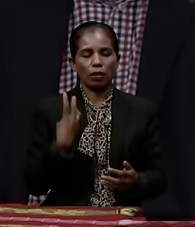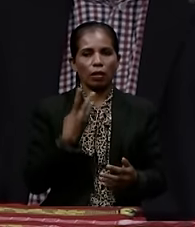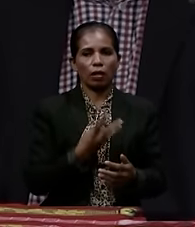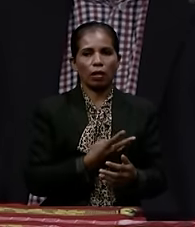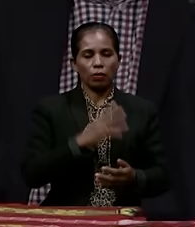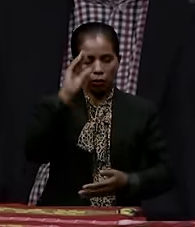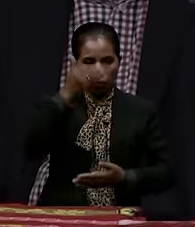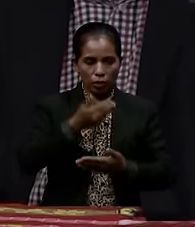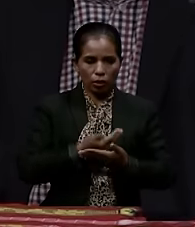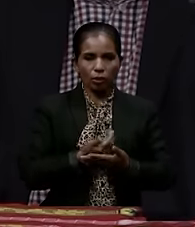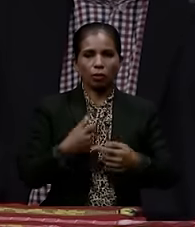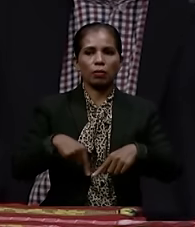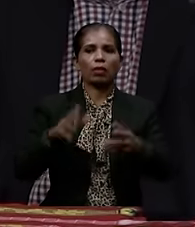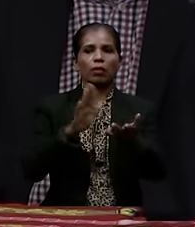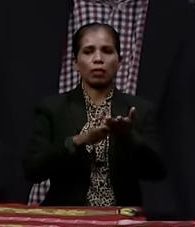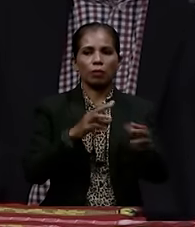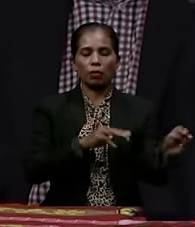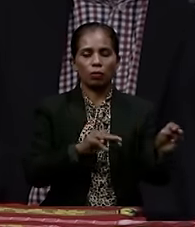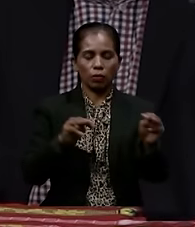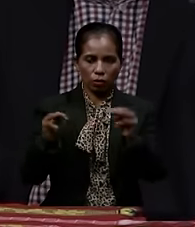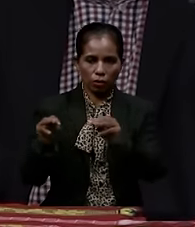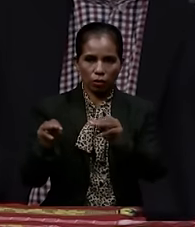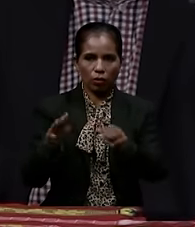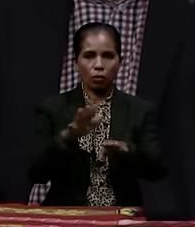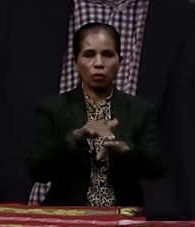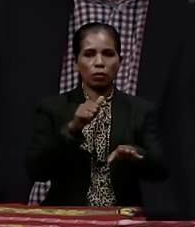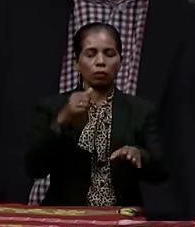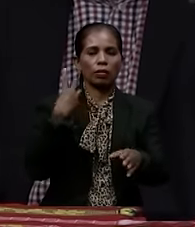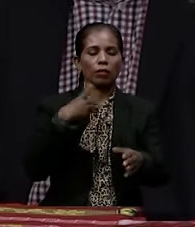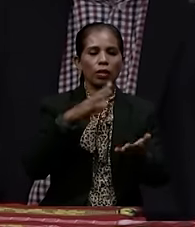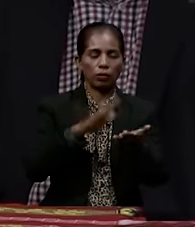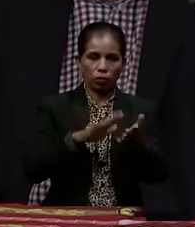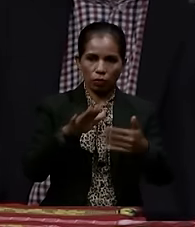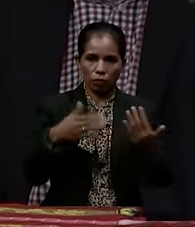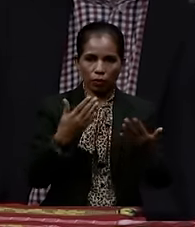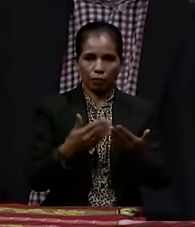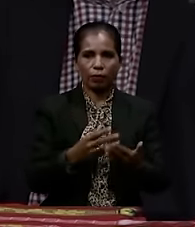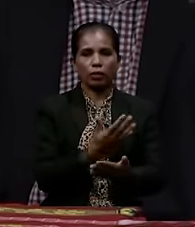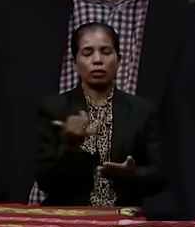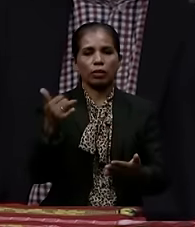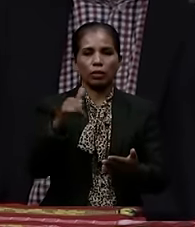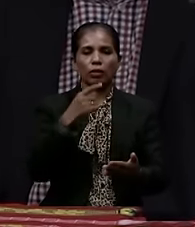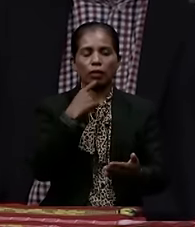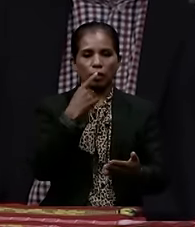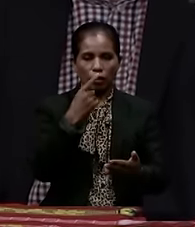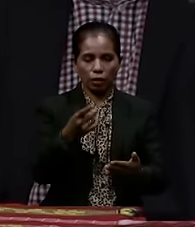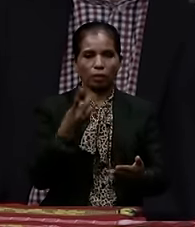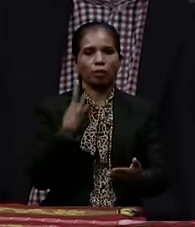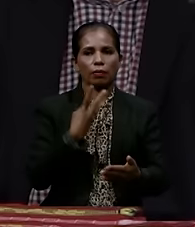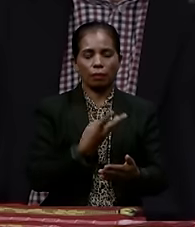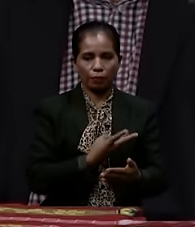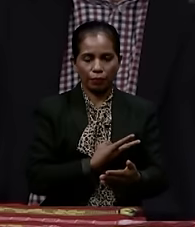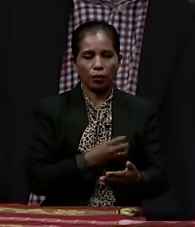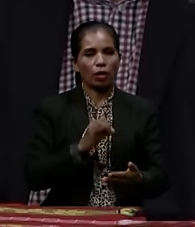aminia wan ser biskola agora mten ce mura sa hene afeta ba aminia skola buat rene hotu dan buat rene hotu sena haleri hau nerbispo